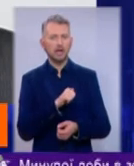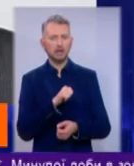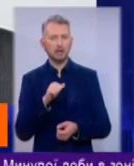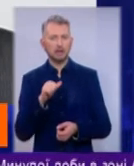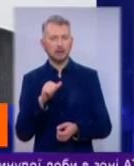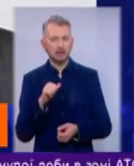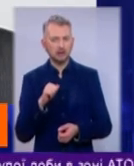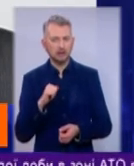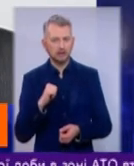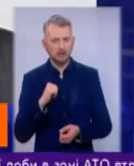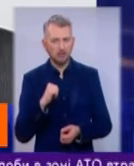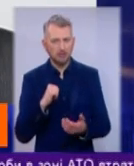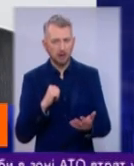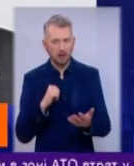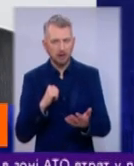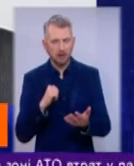сама, як то